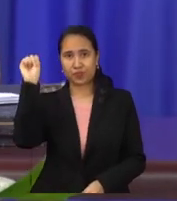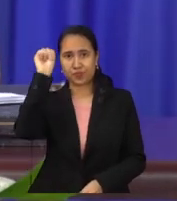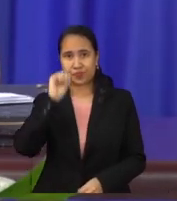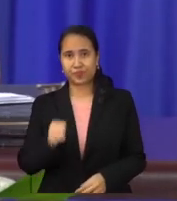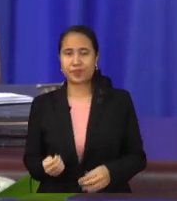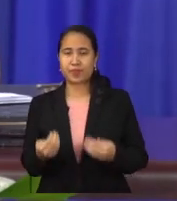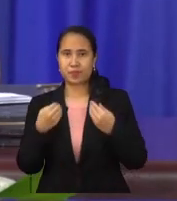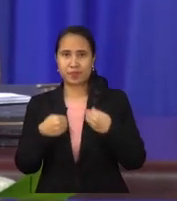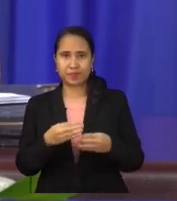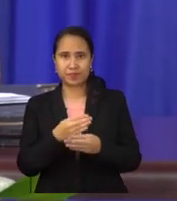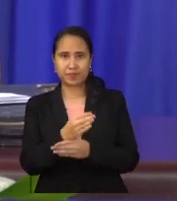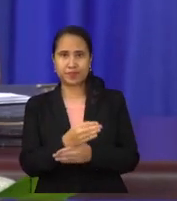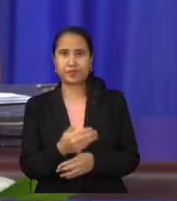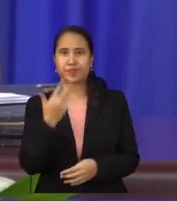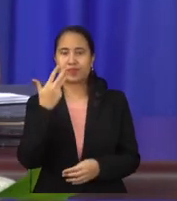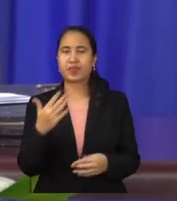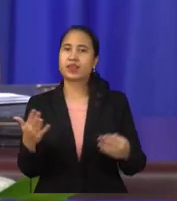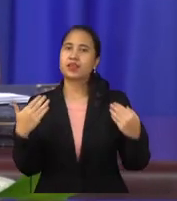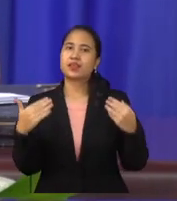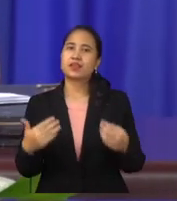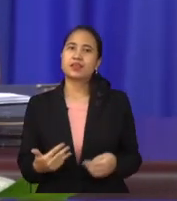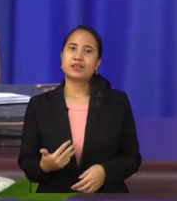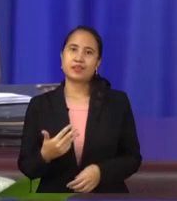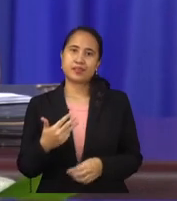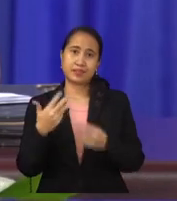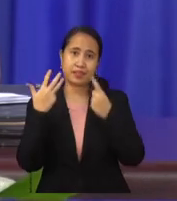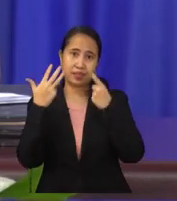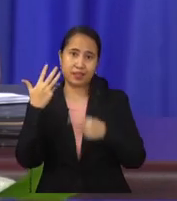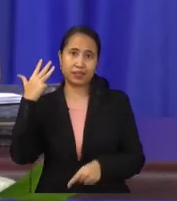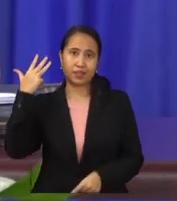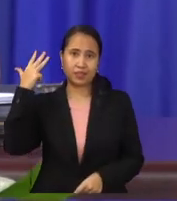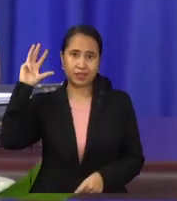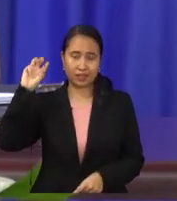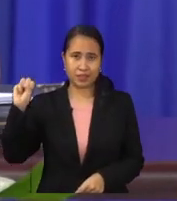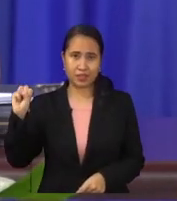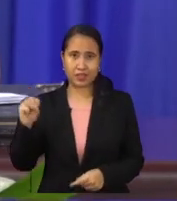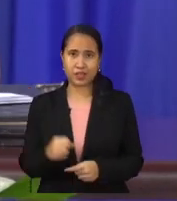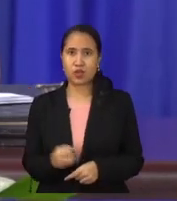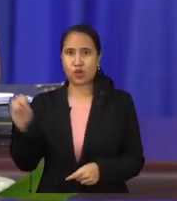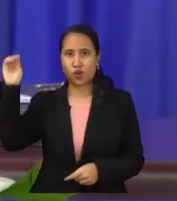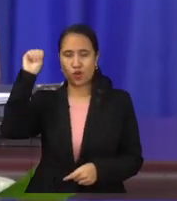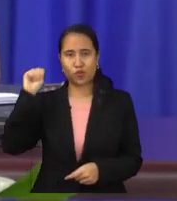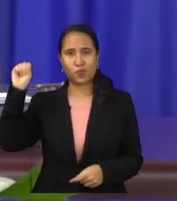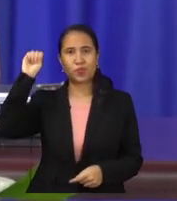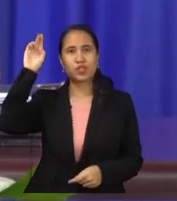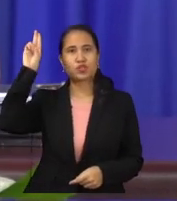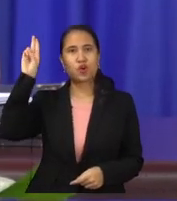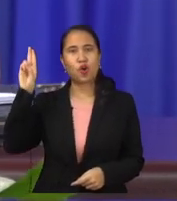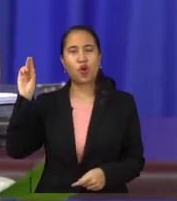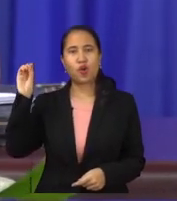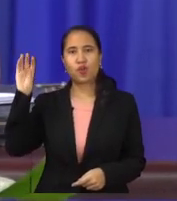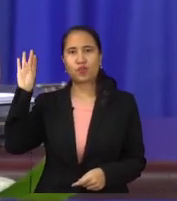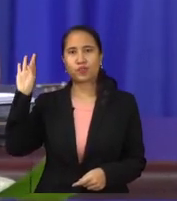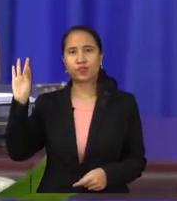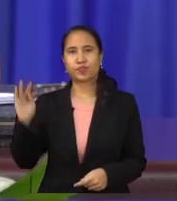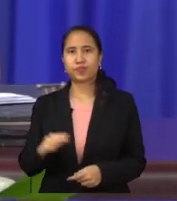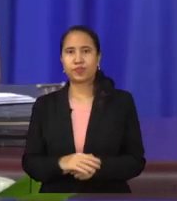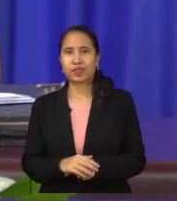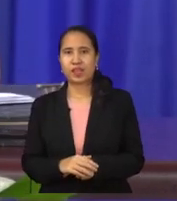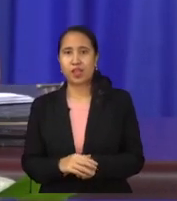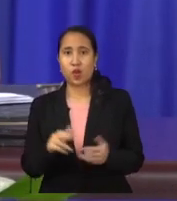van de Mens van 9 december 1990, waarin het Europese Hof medegelet op het moment waarop de wet tot stand